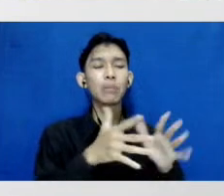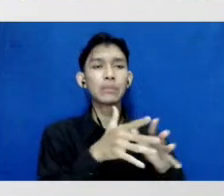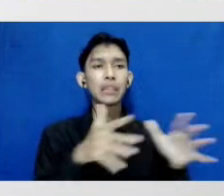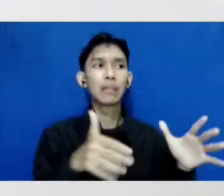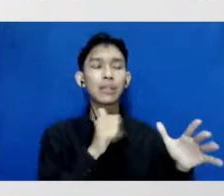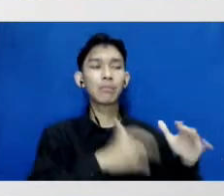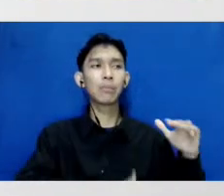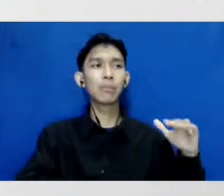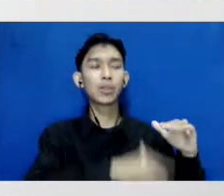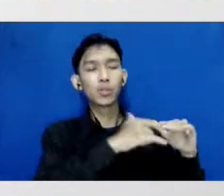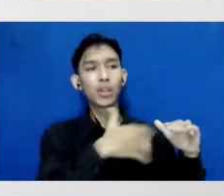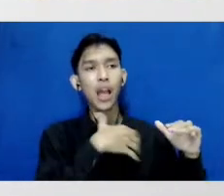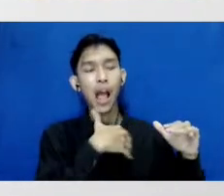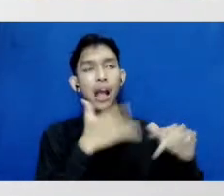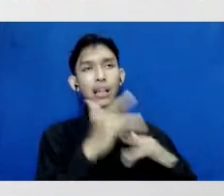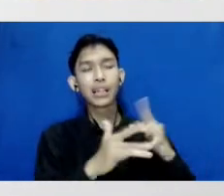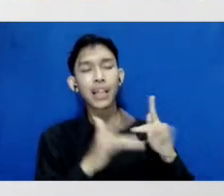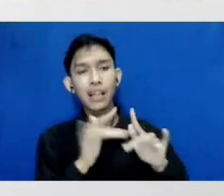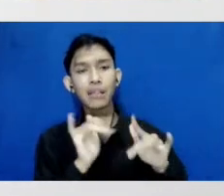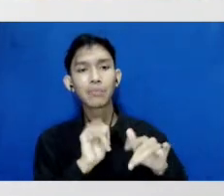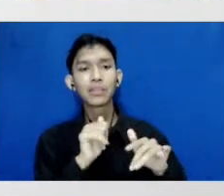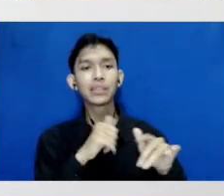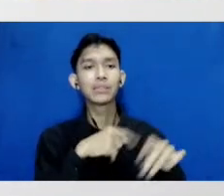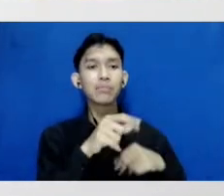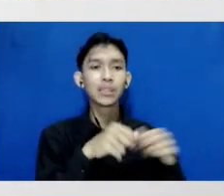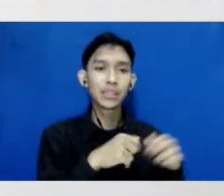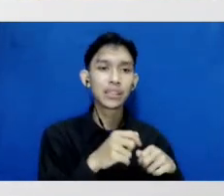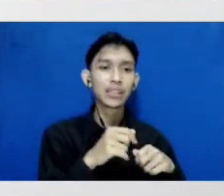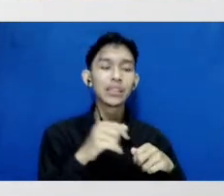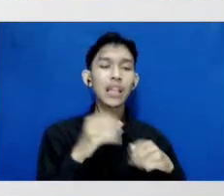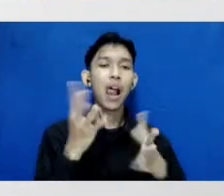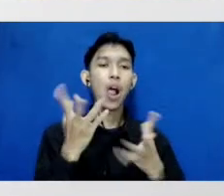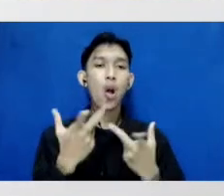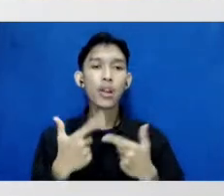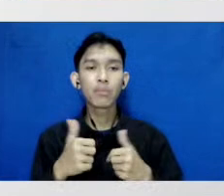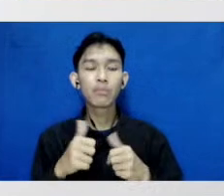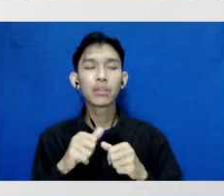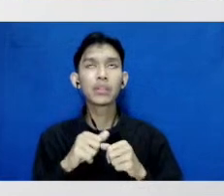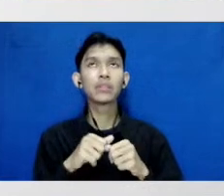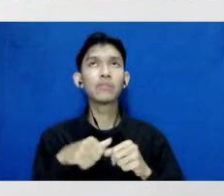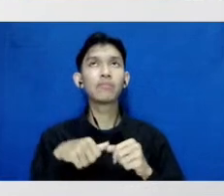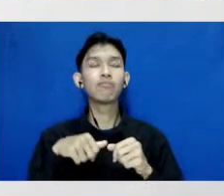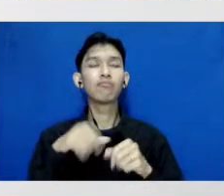digital melalui model bisnis mereka, algoritma, standar content moderation mereka.